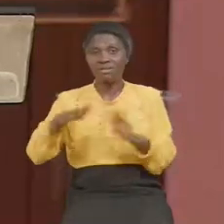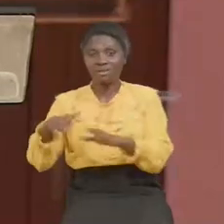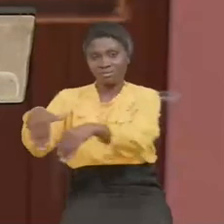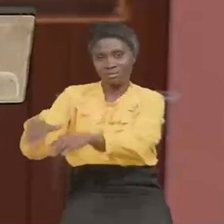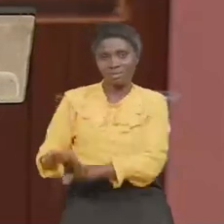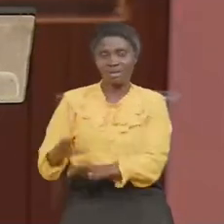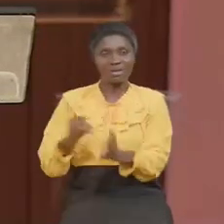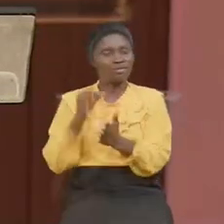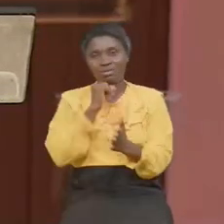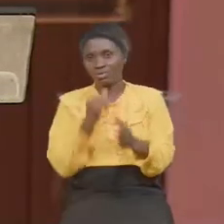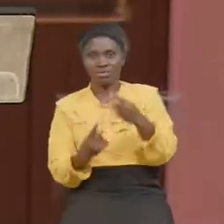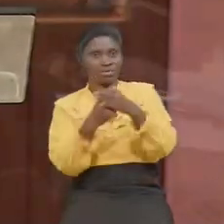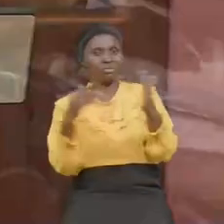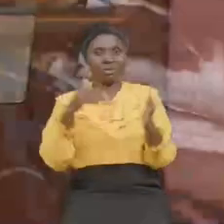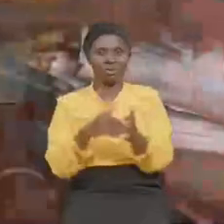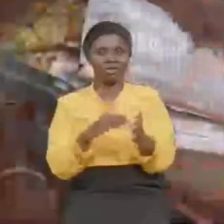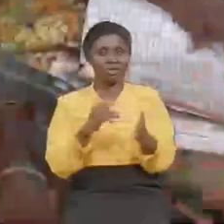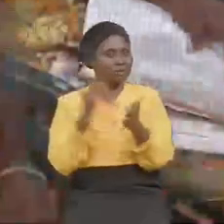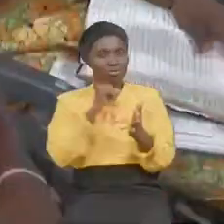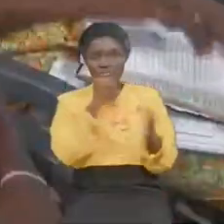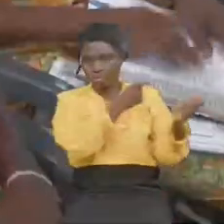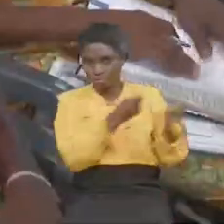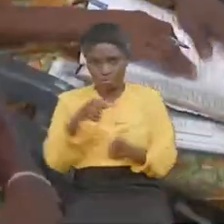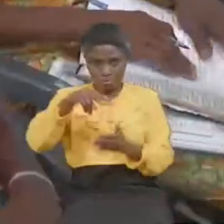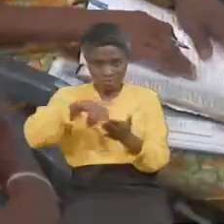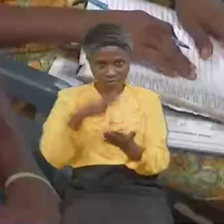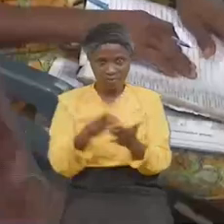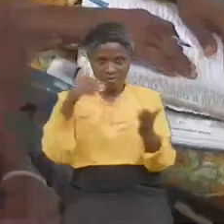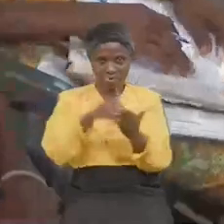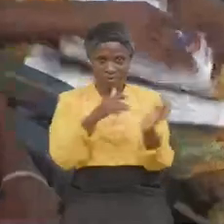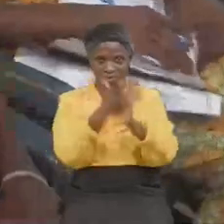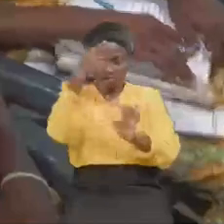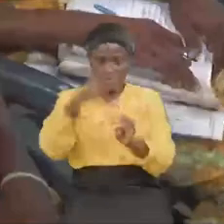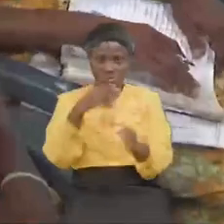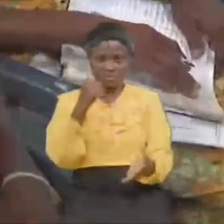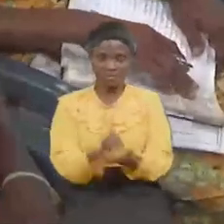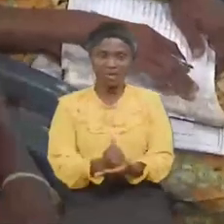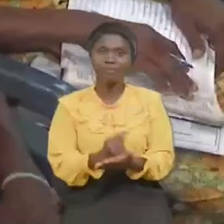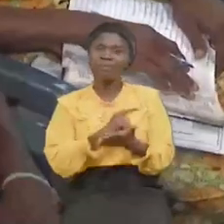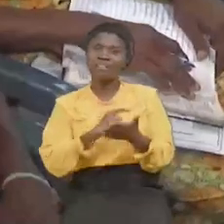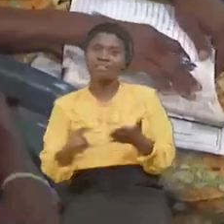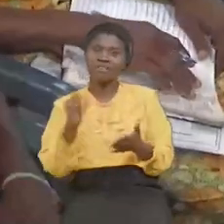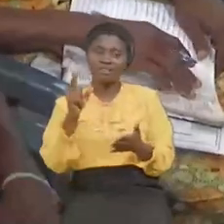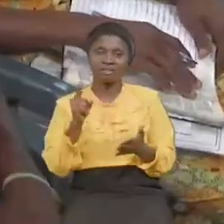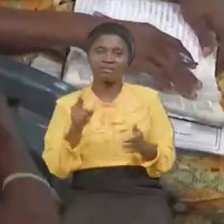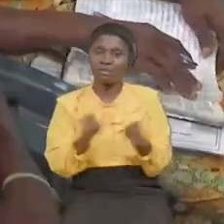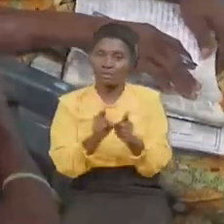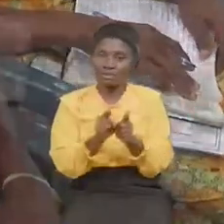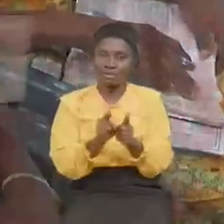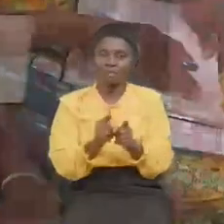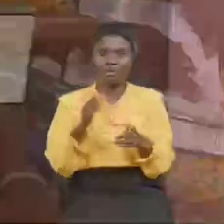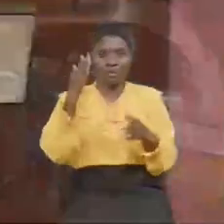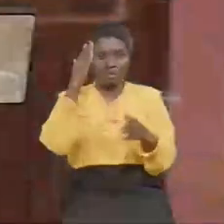il ne reviendra plus pour te faire tomber au nom de Jésus. Verset 11. Ainsi vous-même, regardez-vous comme mort au